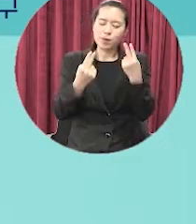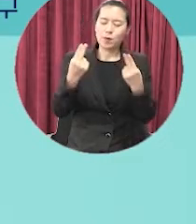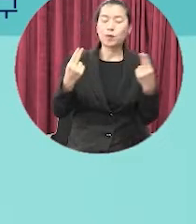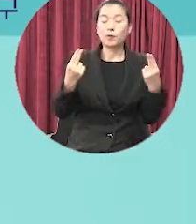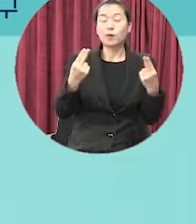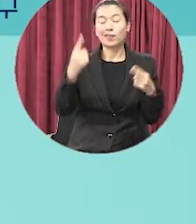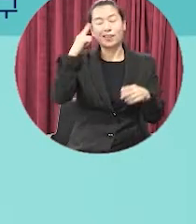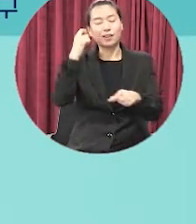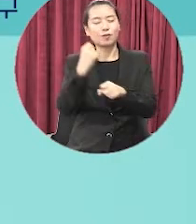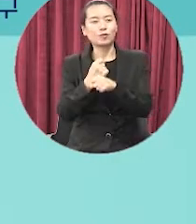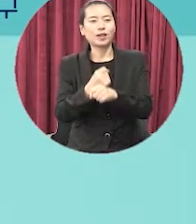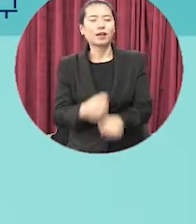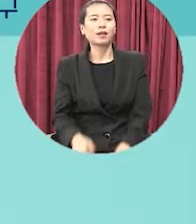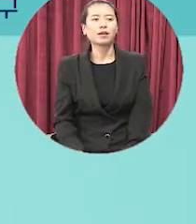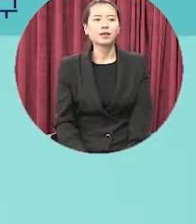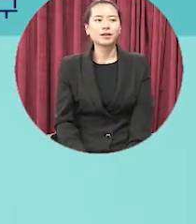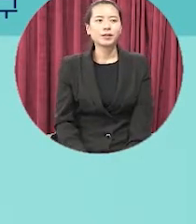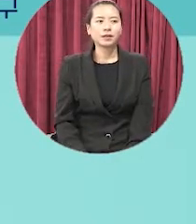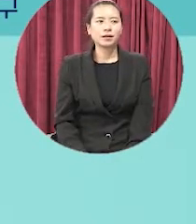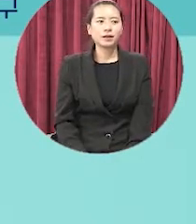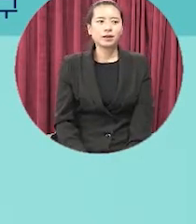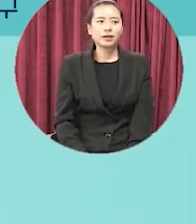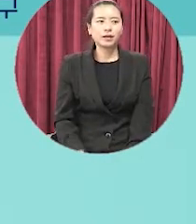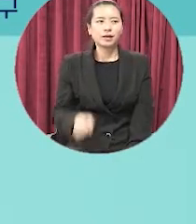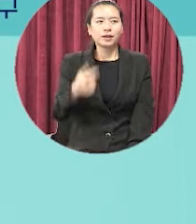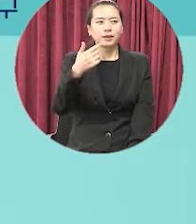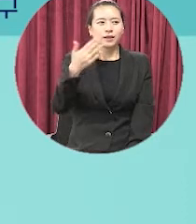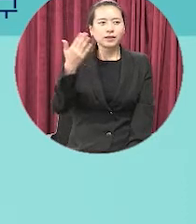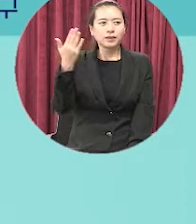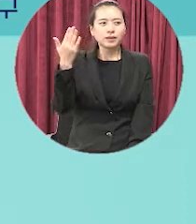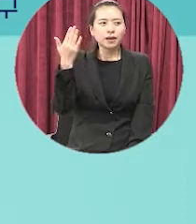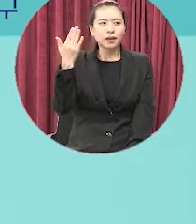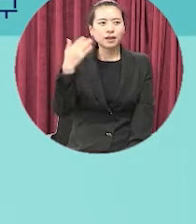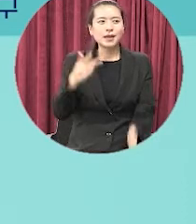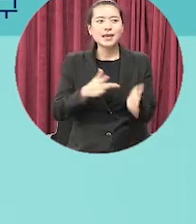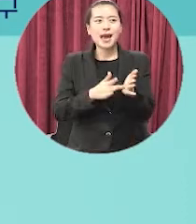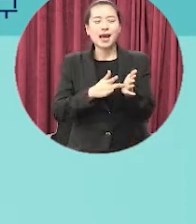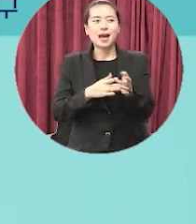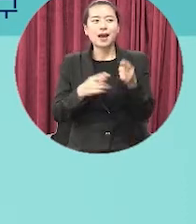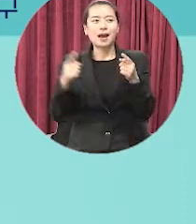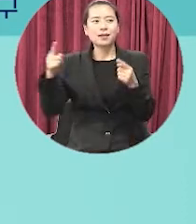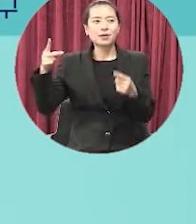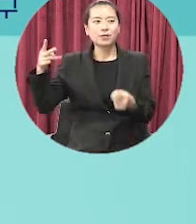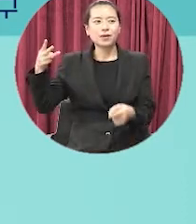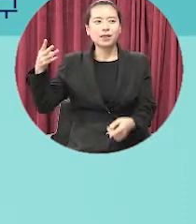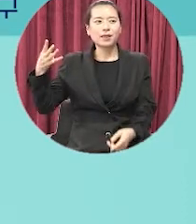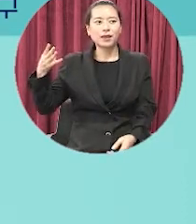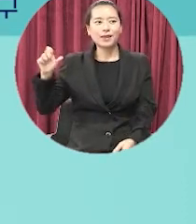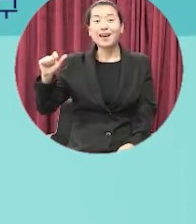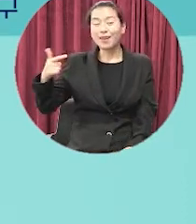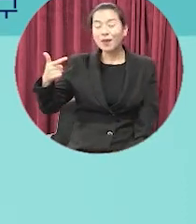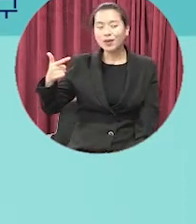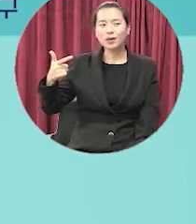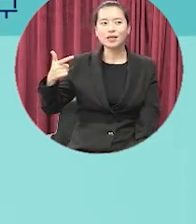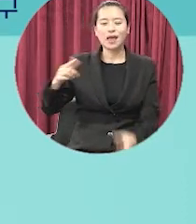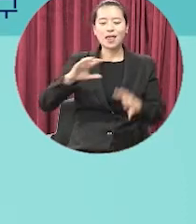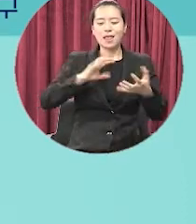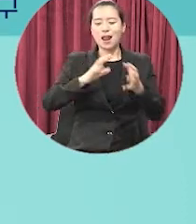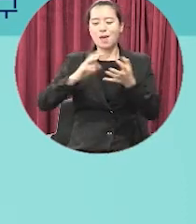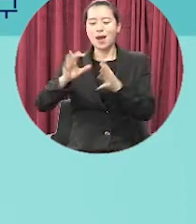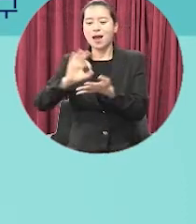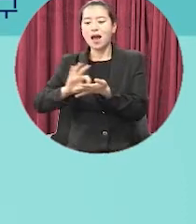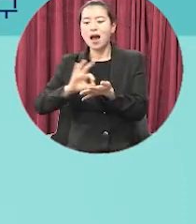됐는데요 여기에서 보니까 뭐 그 당시 하이드 스크롤 킹 103 에 따서 낮으로 맛있고 이런 약들이 어떻게 사용되는지 국가별 비기를